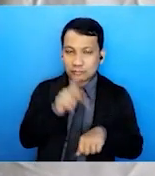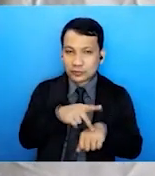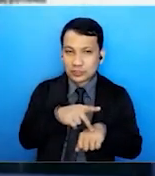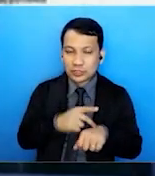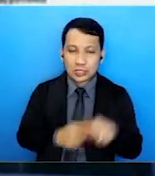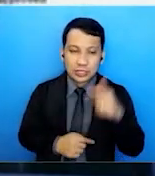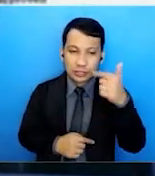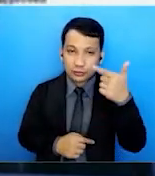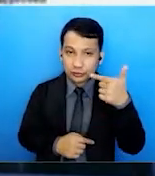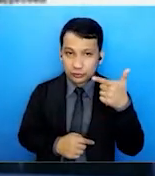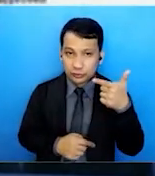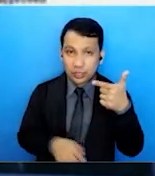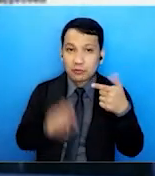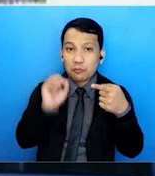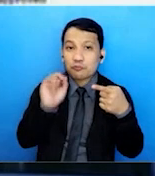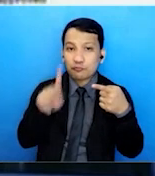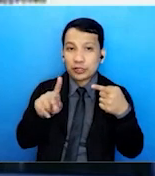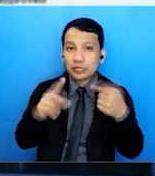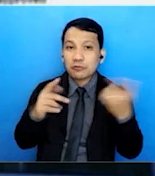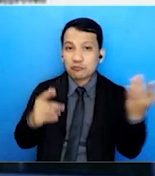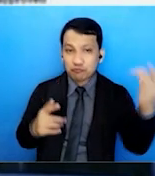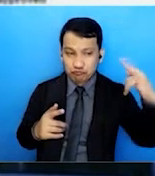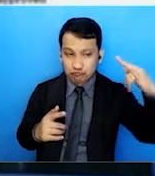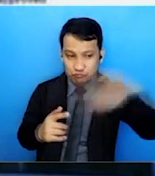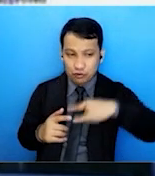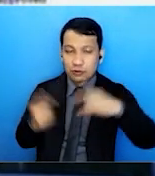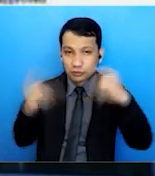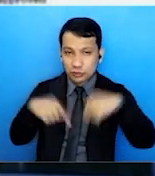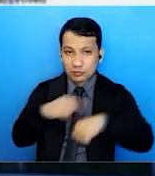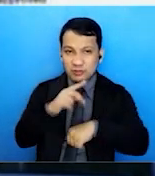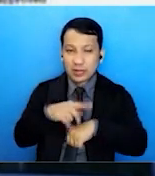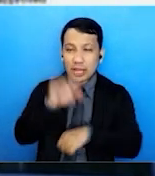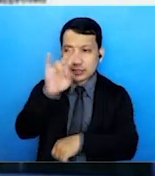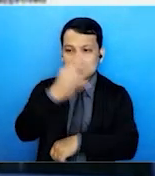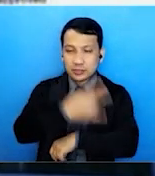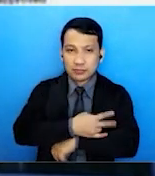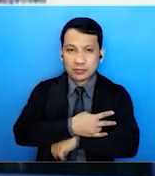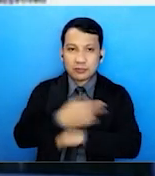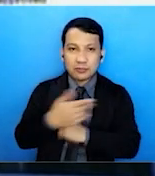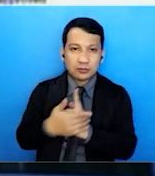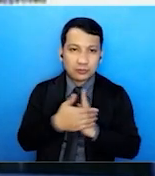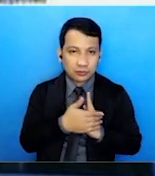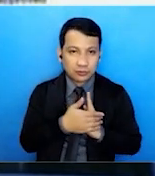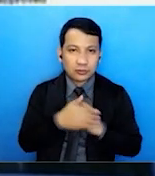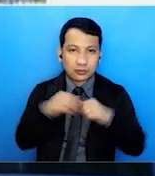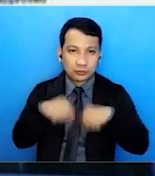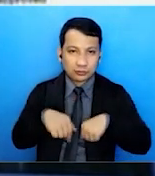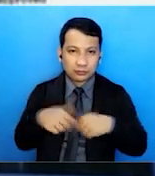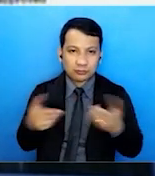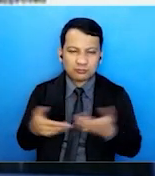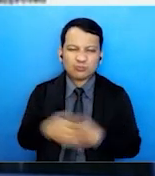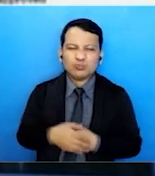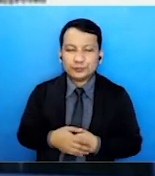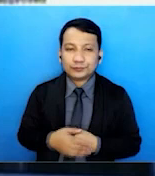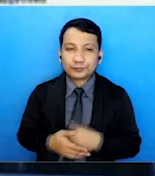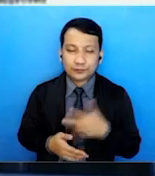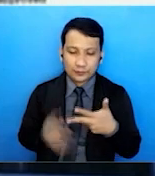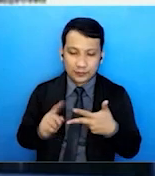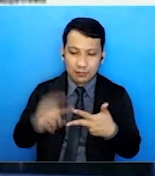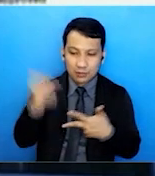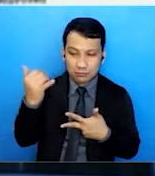po, siyempre po pwede silang pumasok at hanggang 7 araw po sa quarantine facility. Tapos yung mga nasa yellow